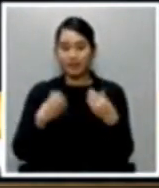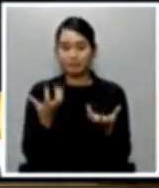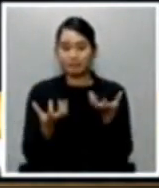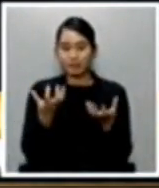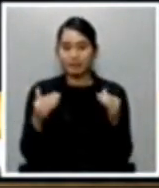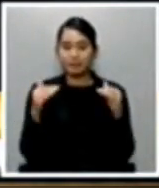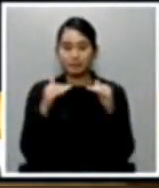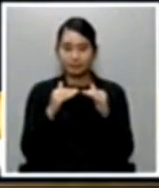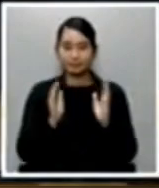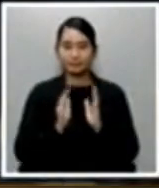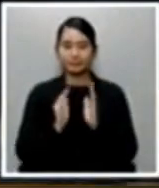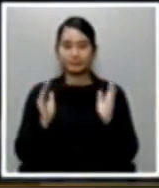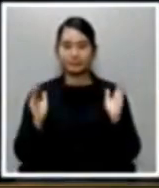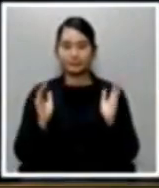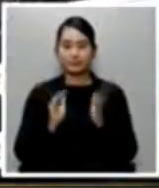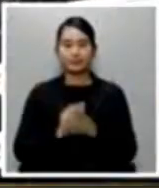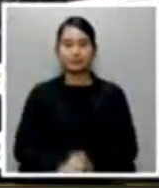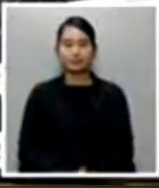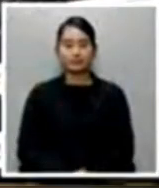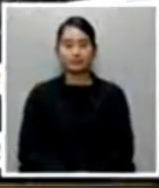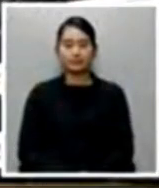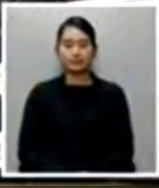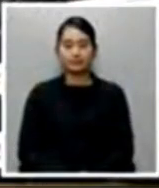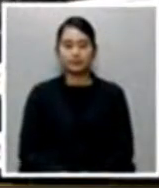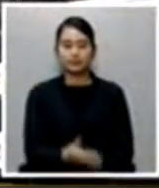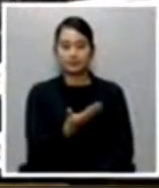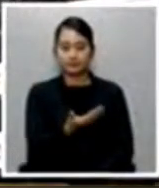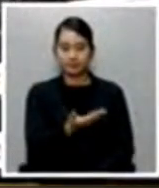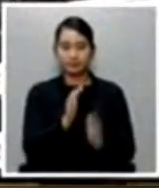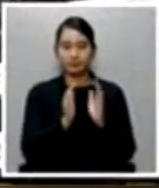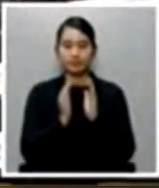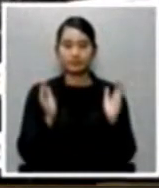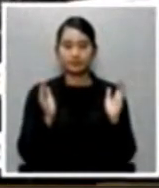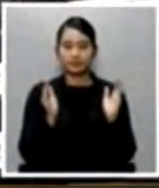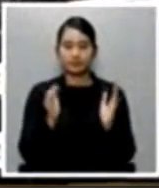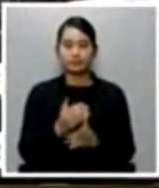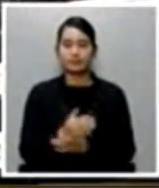นนี้ครับขอบพระคุณมากครับ ครับขอบคุณท่านเจ้าของ